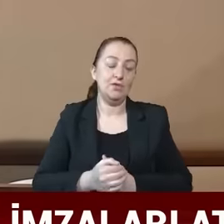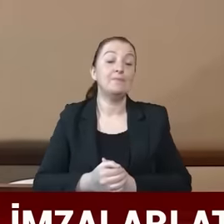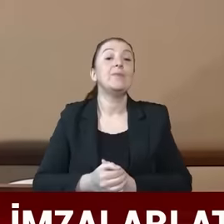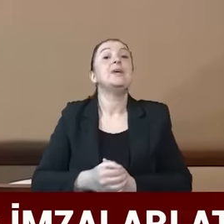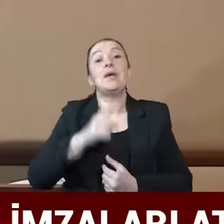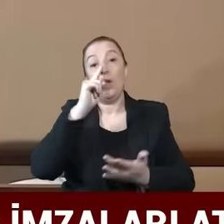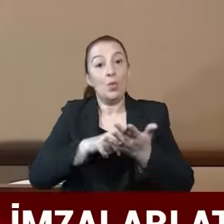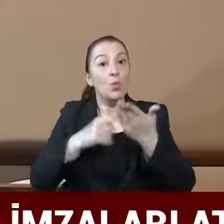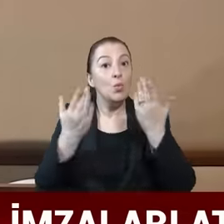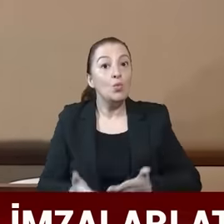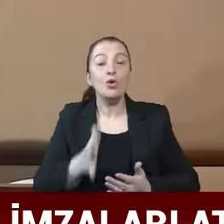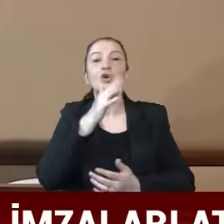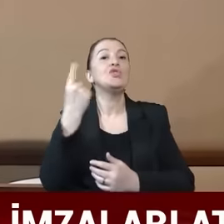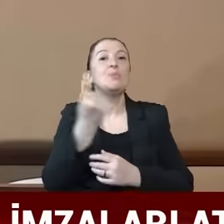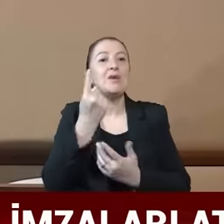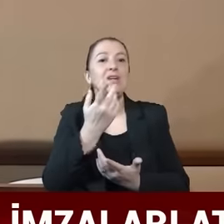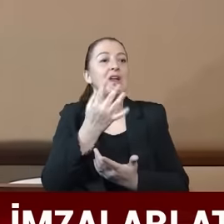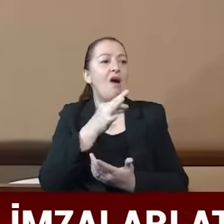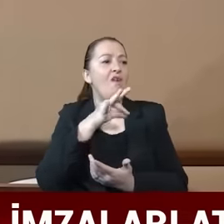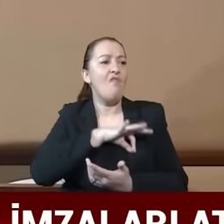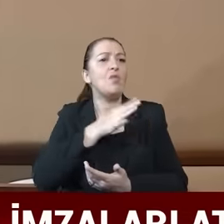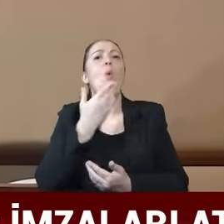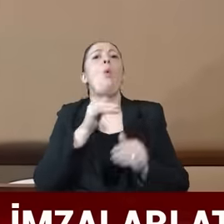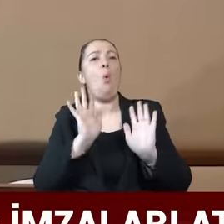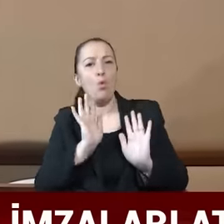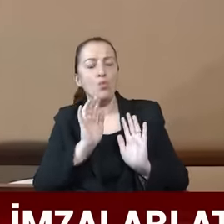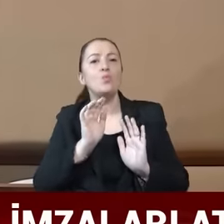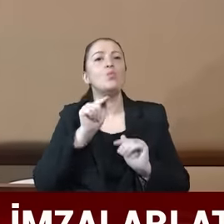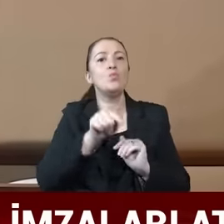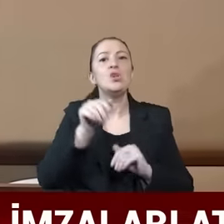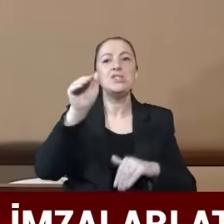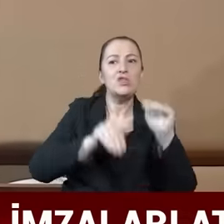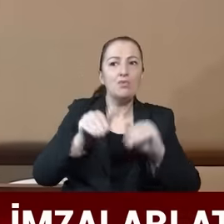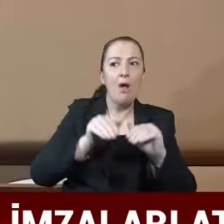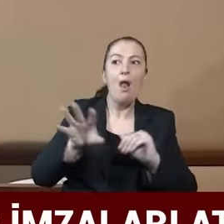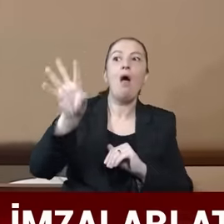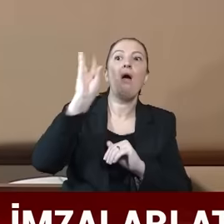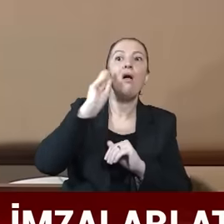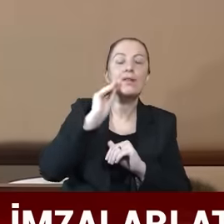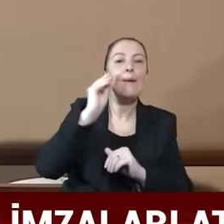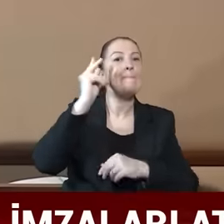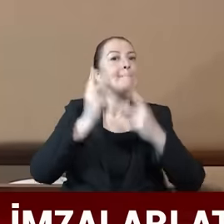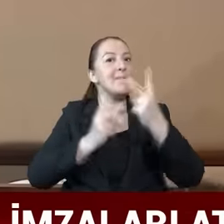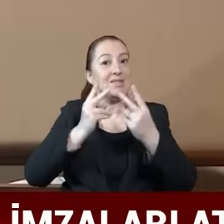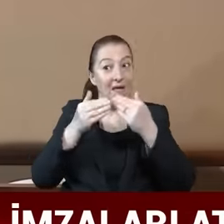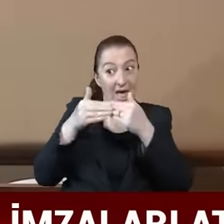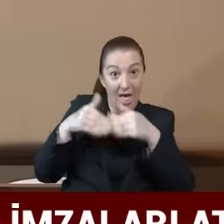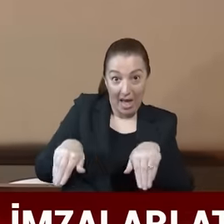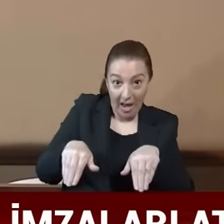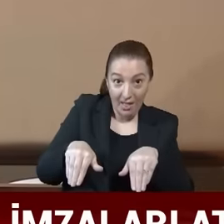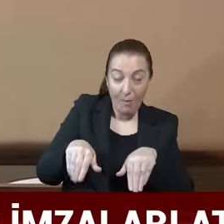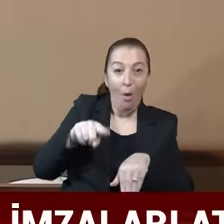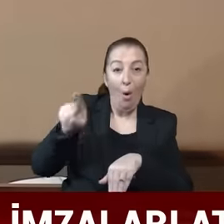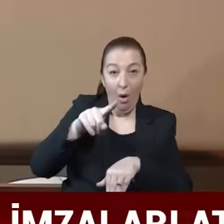ki hiçbir fayda sağlamadığı bu seçimlerle iyice Anlaşılan bazı engelleme çabaları